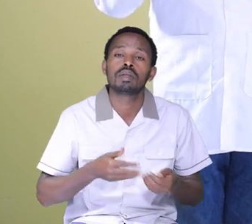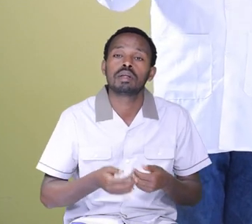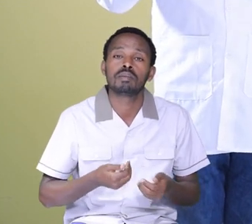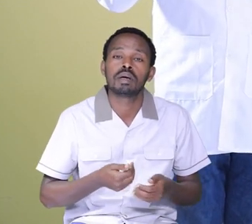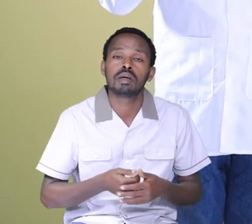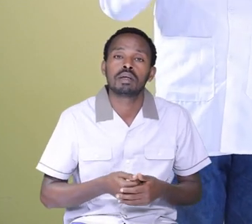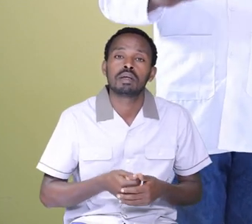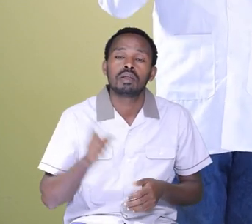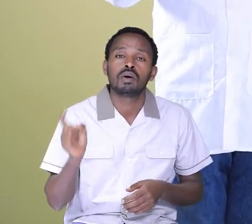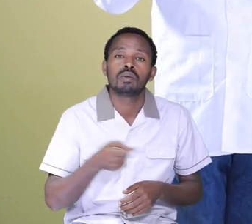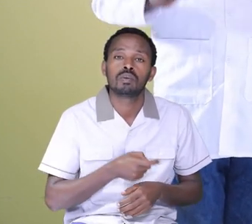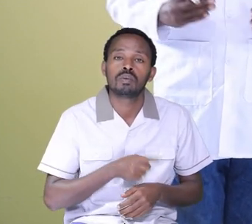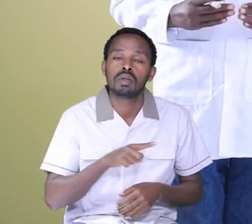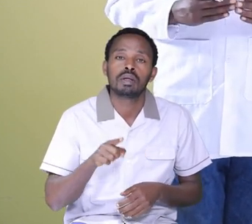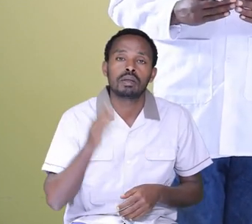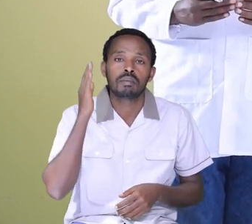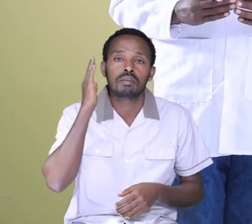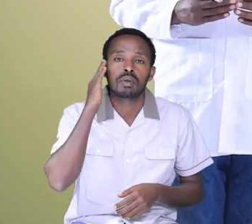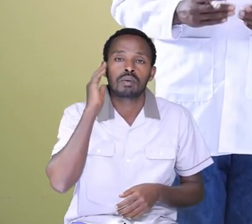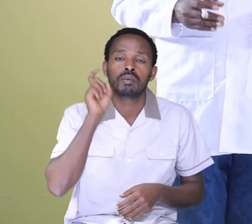sasalphaa ta'uu isaanii hubachuu qabdu.